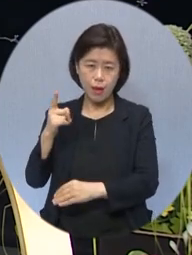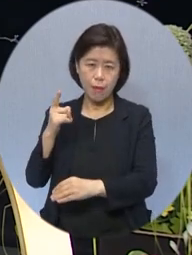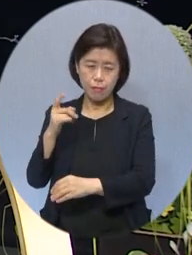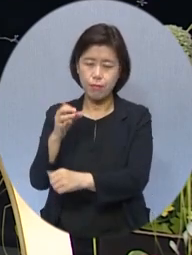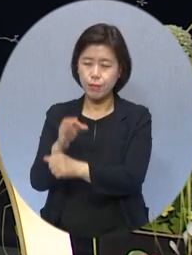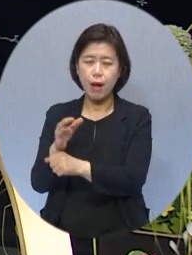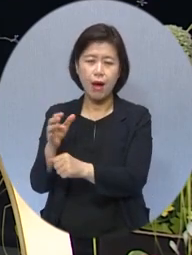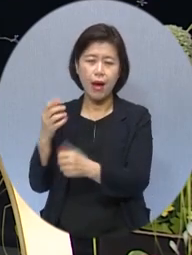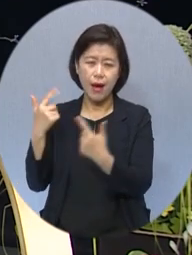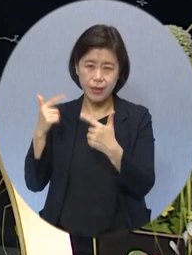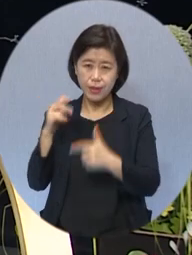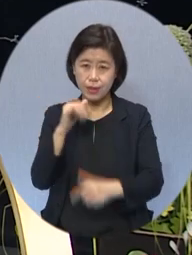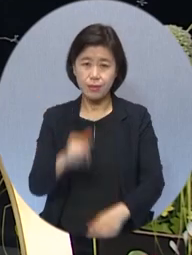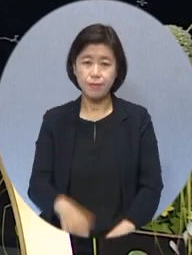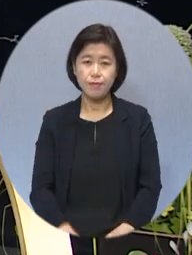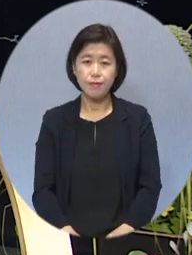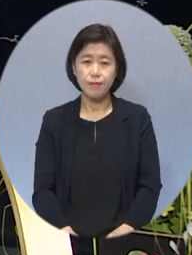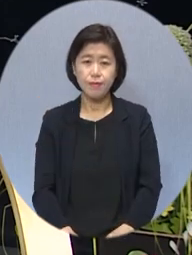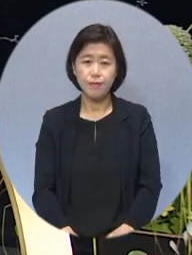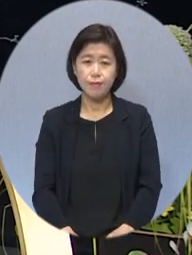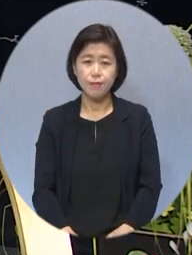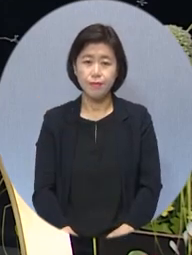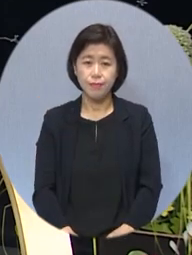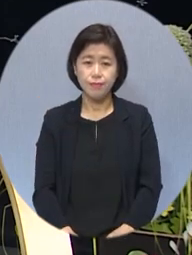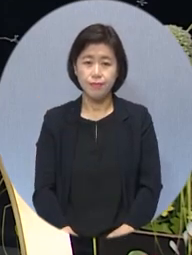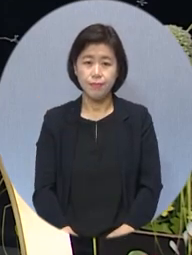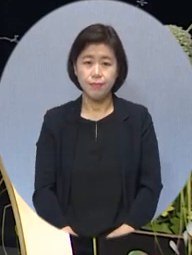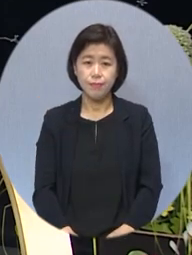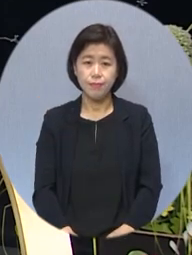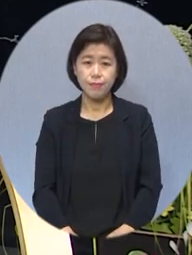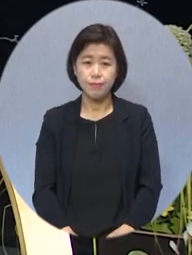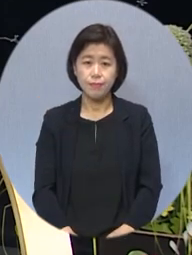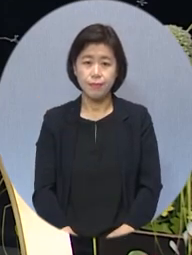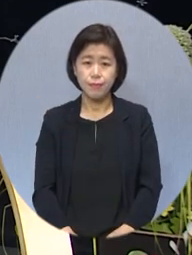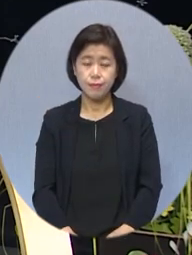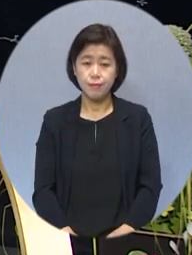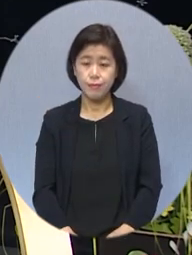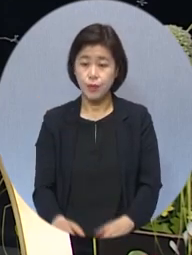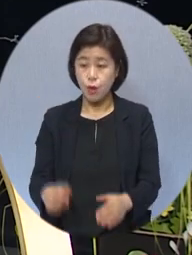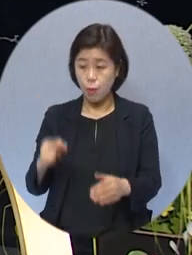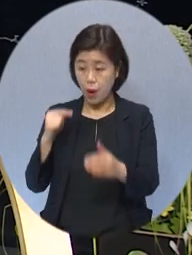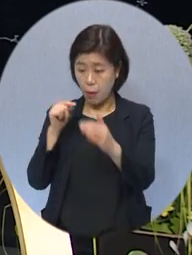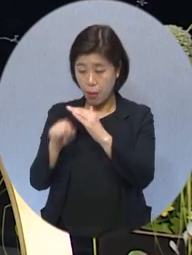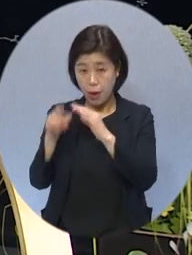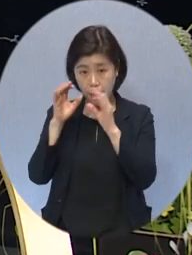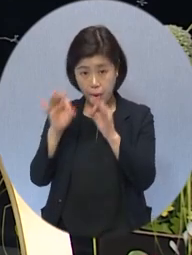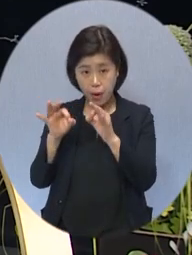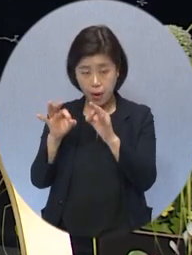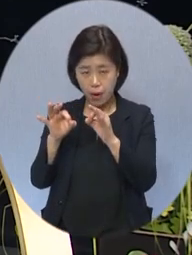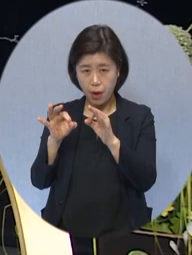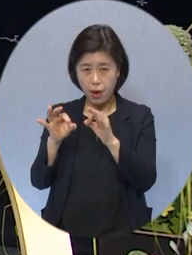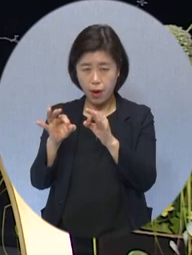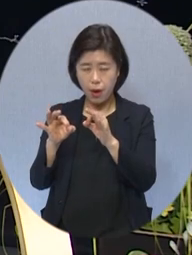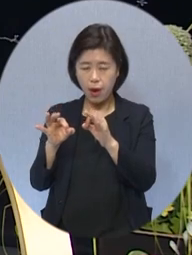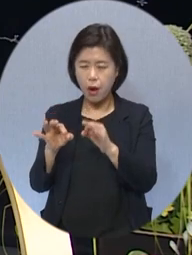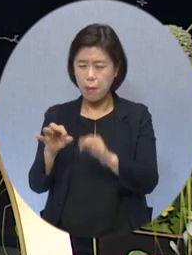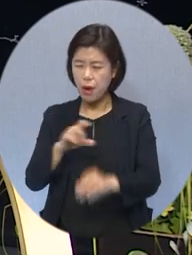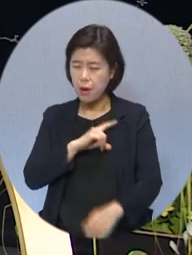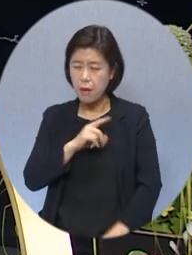바닥에서 그들을 겨우 만납니다. 반면 좀 팔린다는